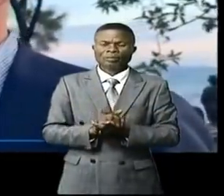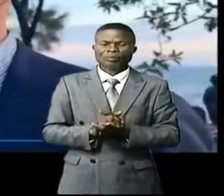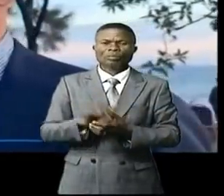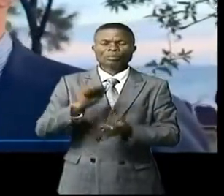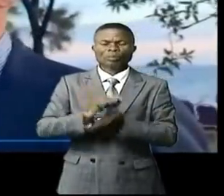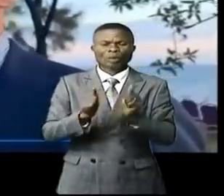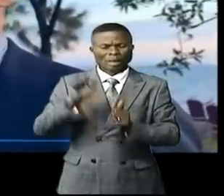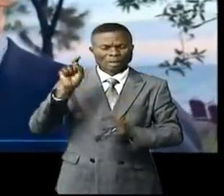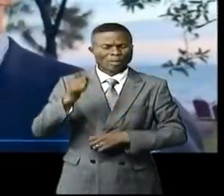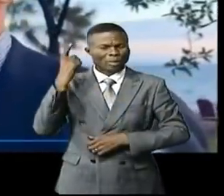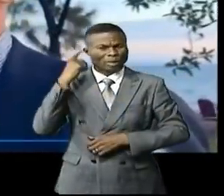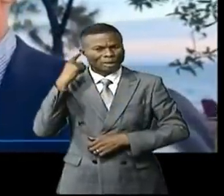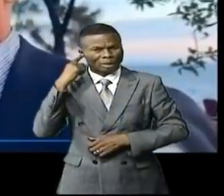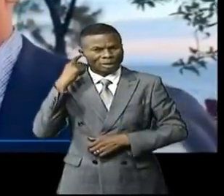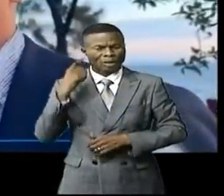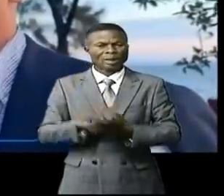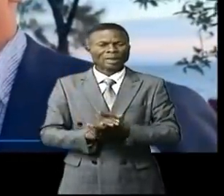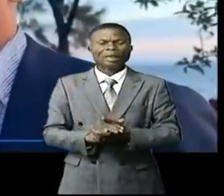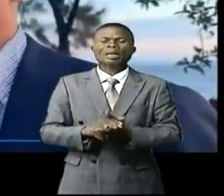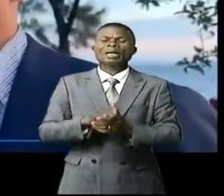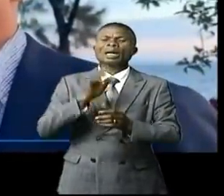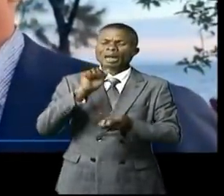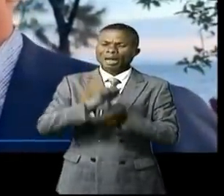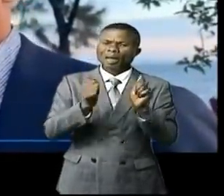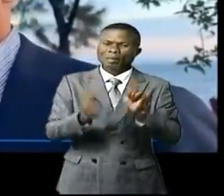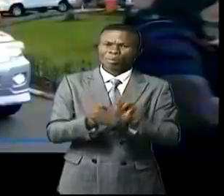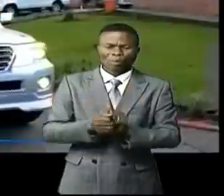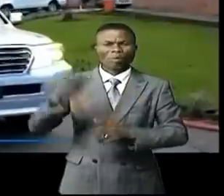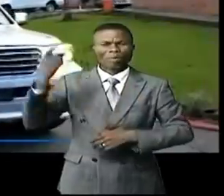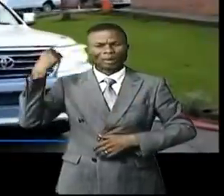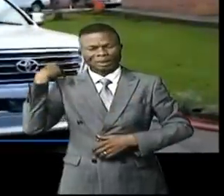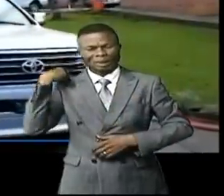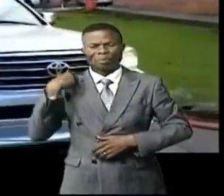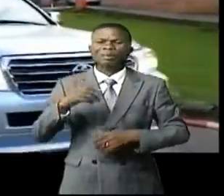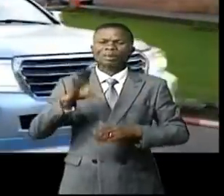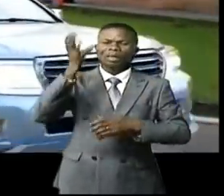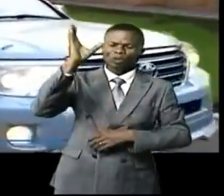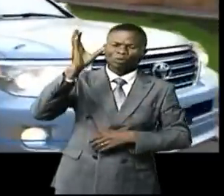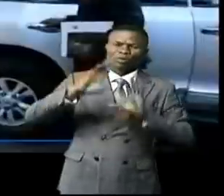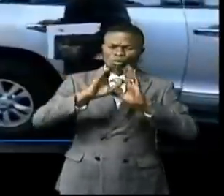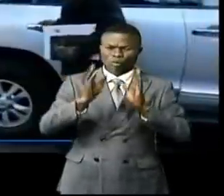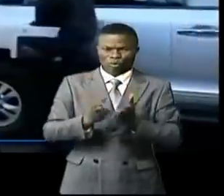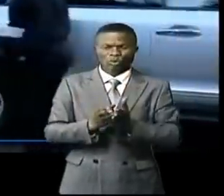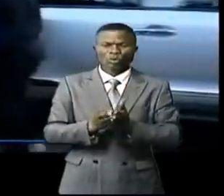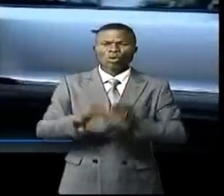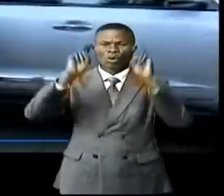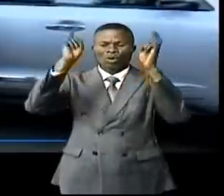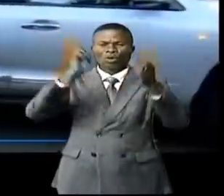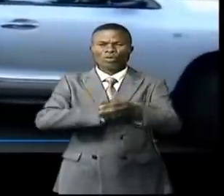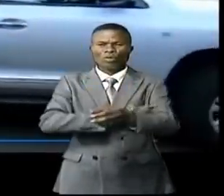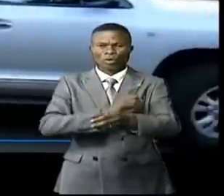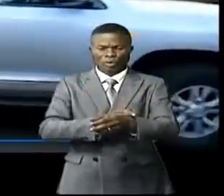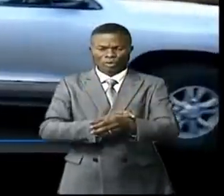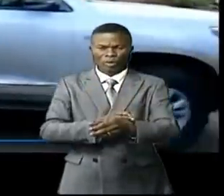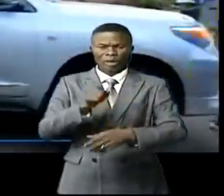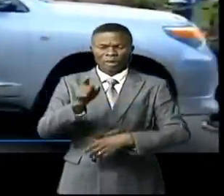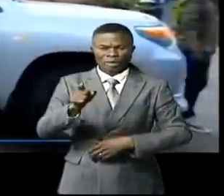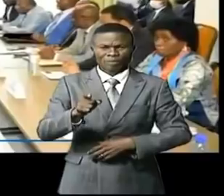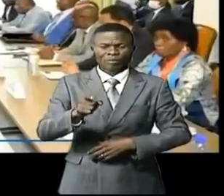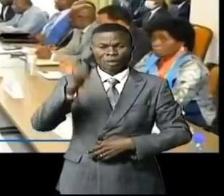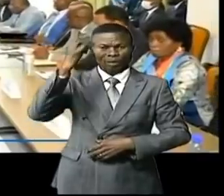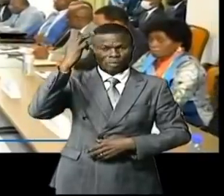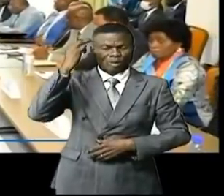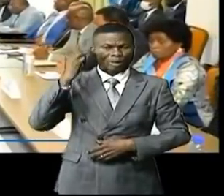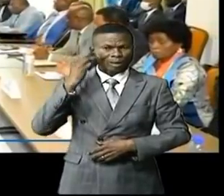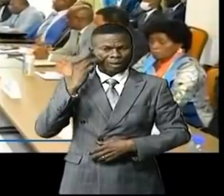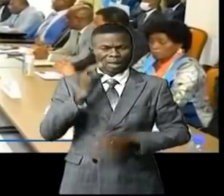voulu entendre en fait, les plaidoyers qu'on aurait pu avoir à lui porter. Toujours au gouvernorat du Nord Kivu, le chef de l'exécutif national a